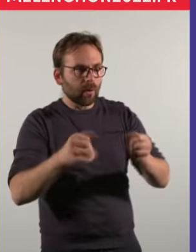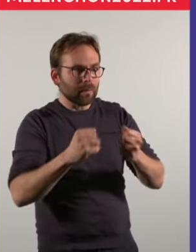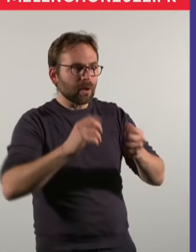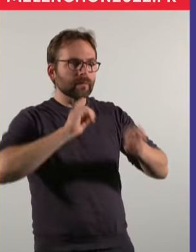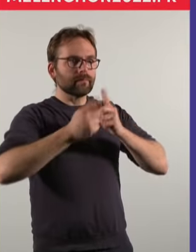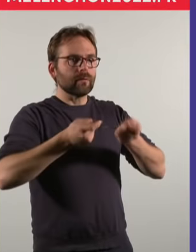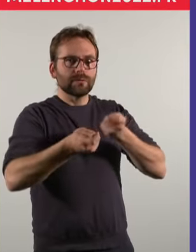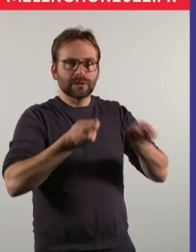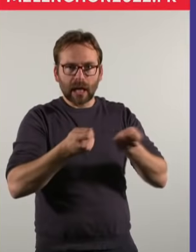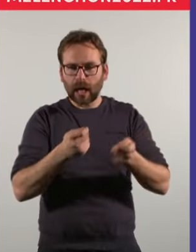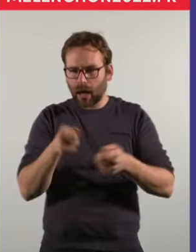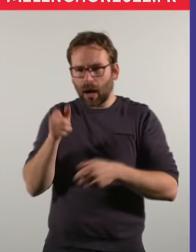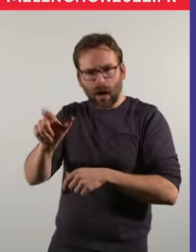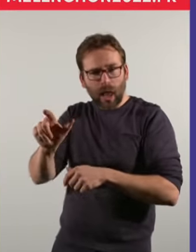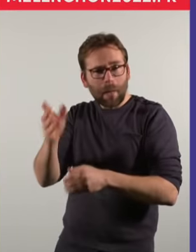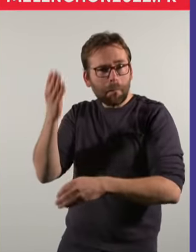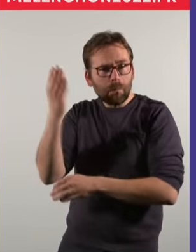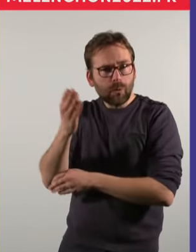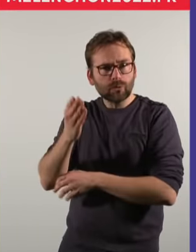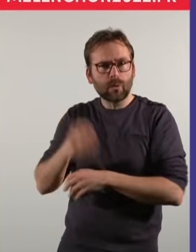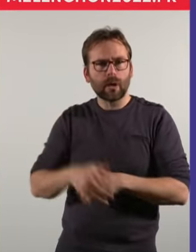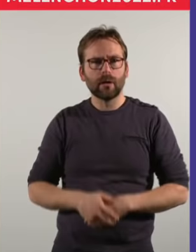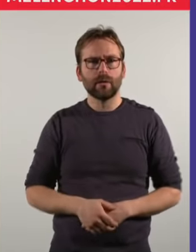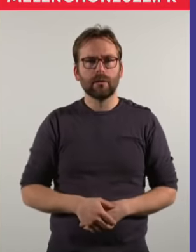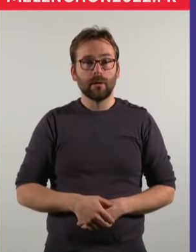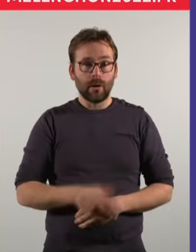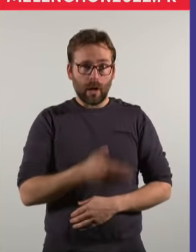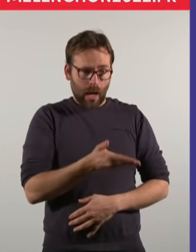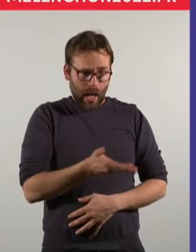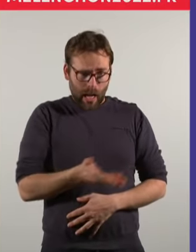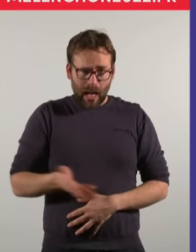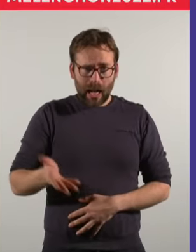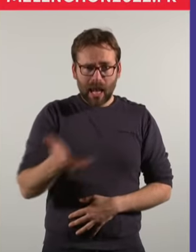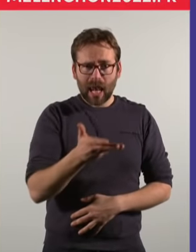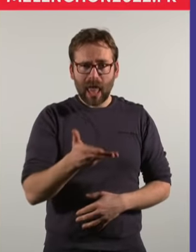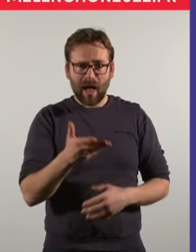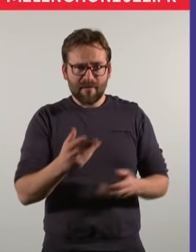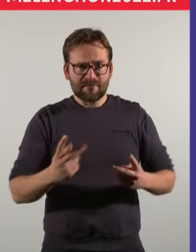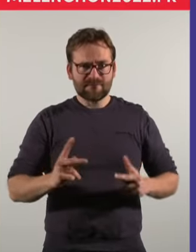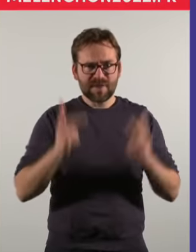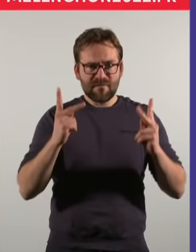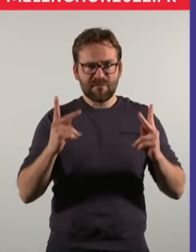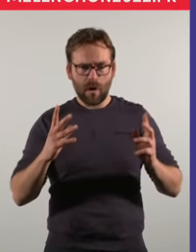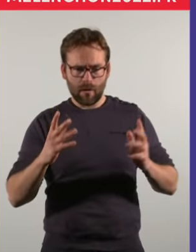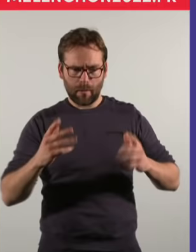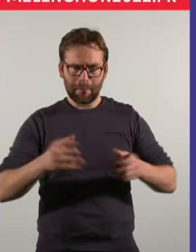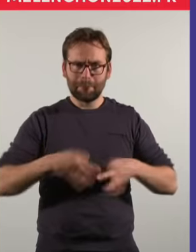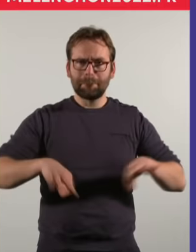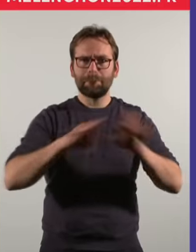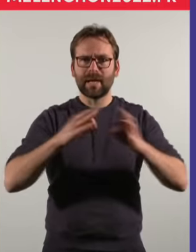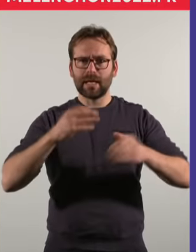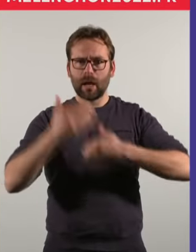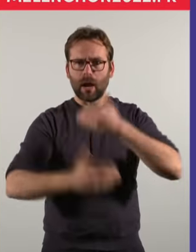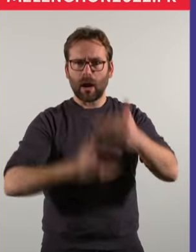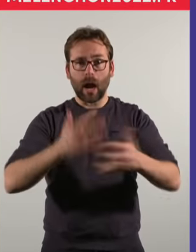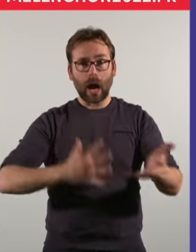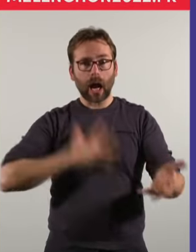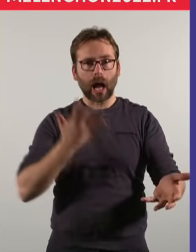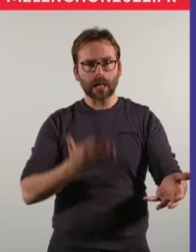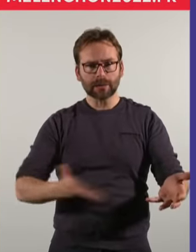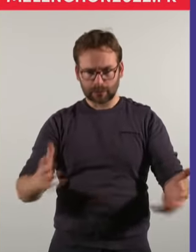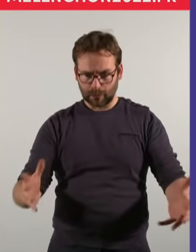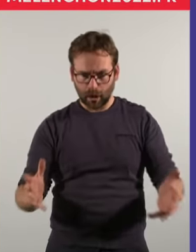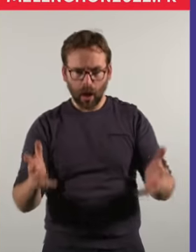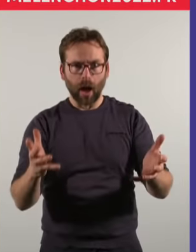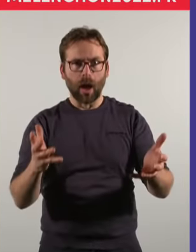Bref, de tous ces gens qui sont la véritable chair vivante de notre pays, capable de le faire avancer. Parce